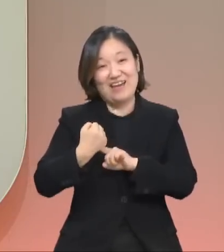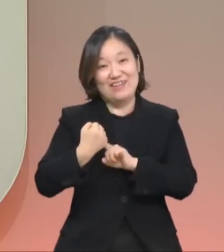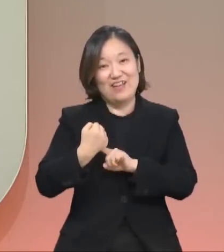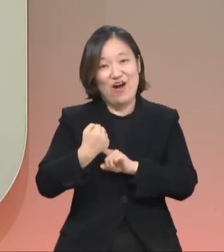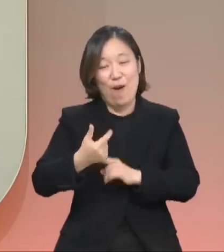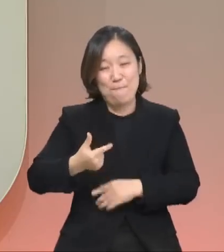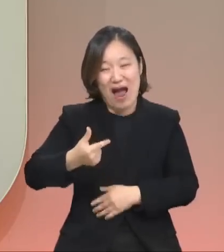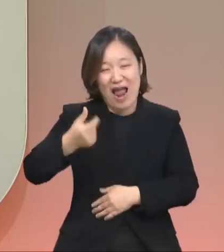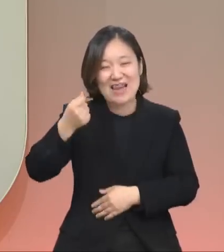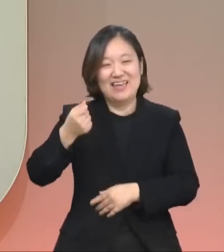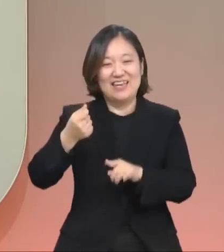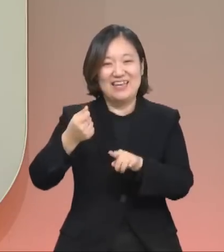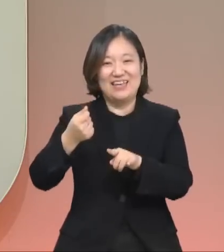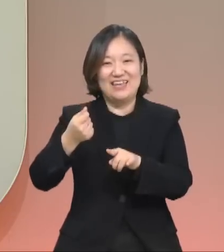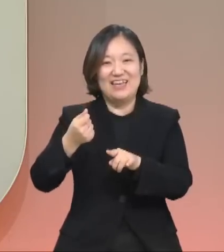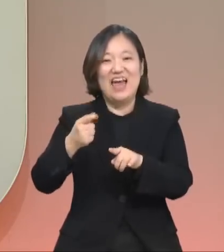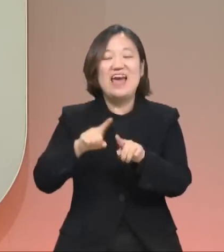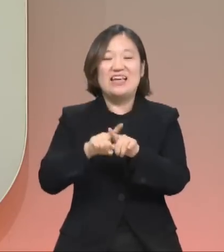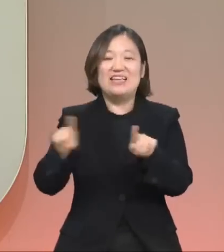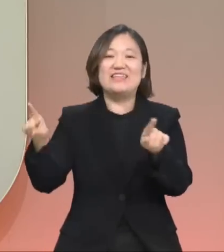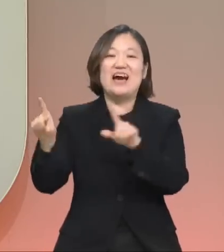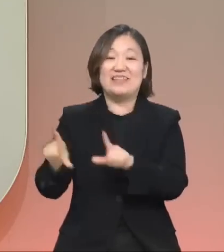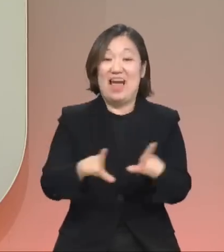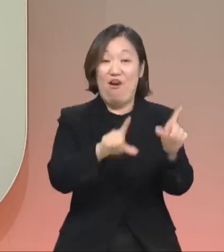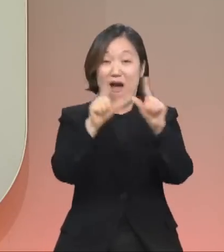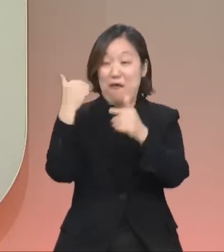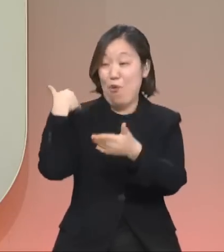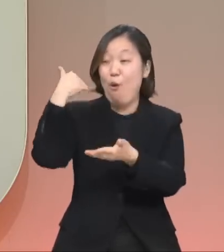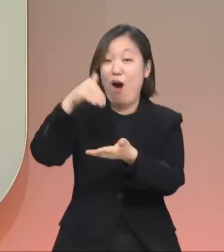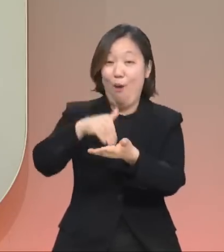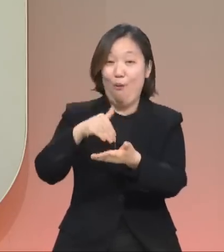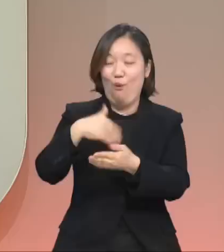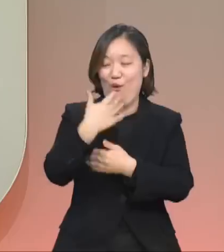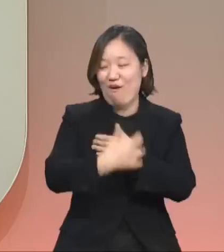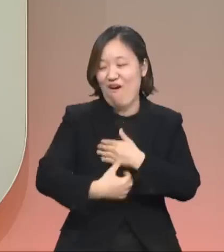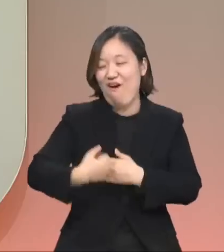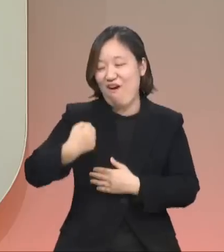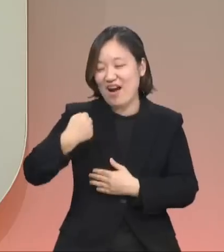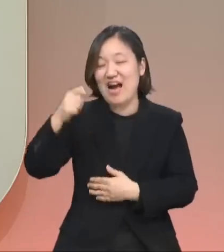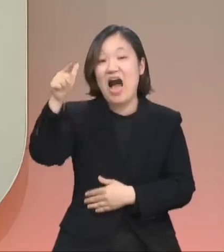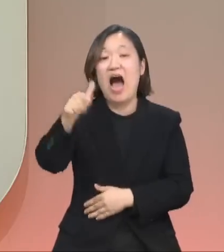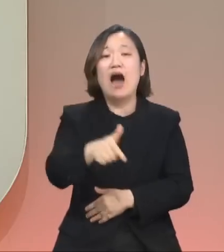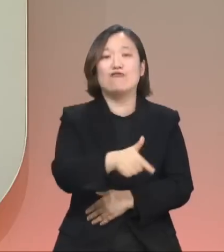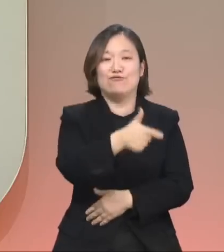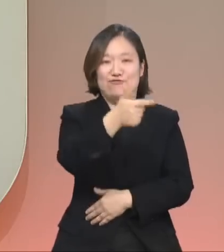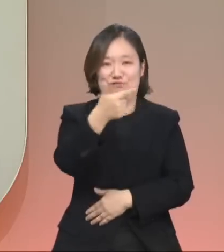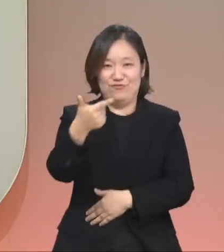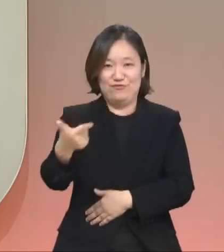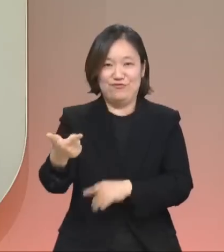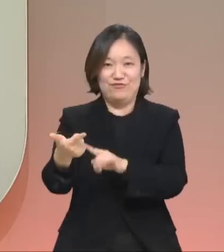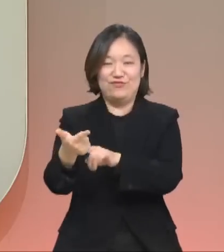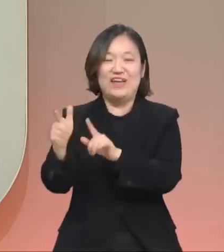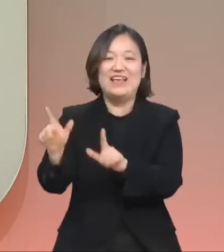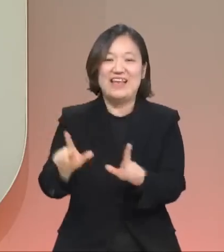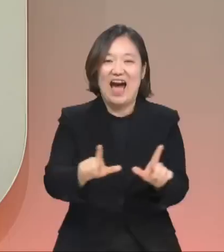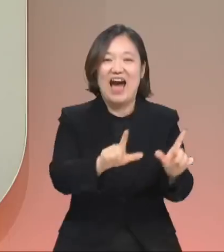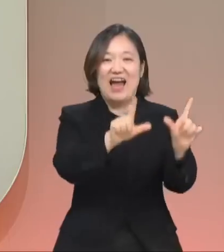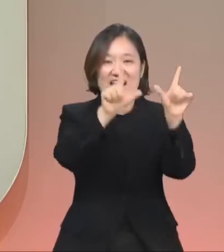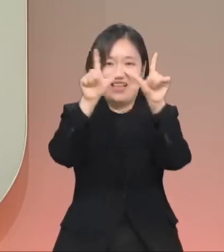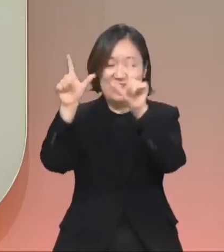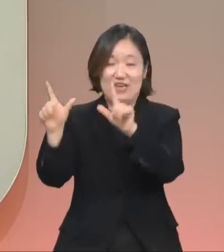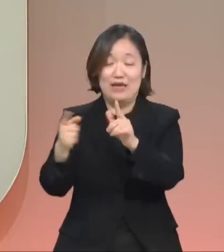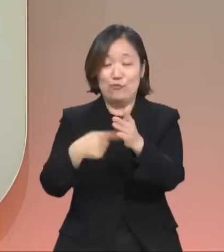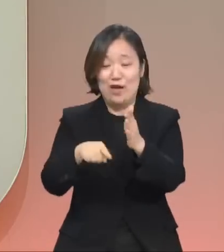빨리 일상으로 돌아오시고 건강한 그런 하루하루 또 그렇게 한 발자국